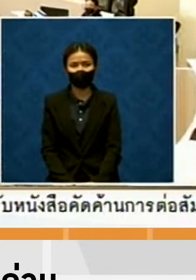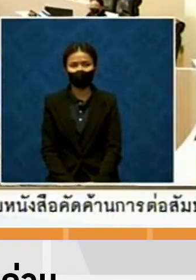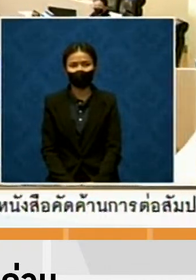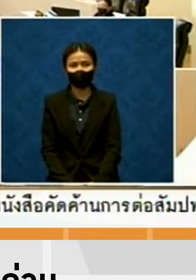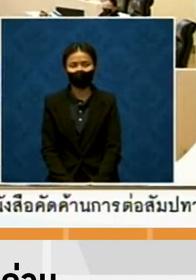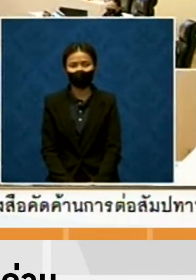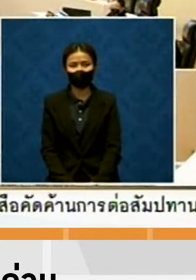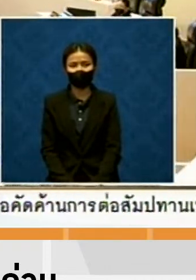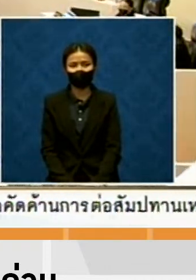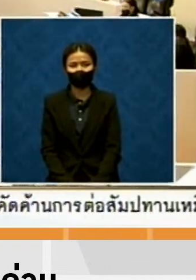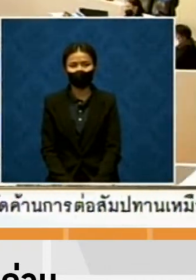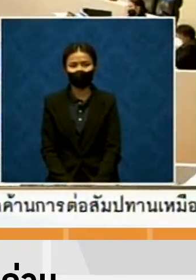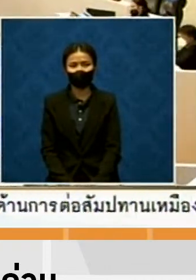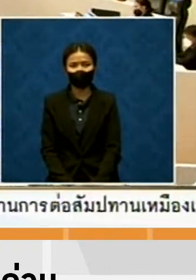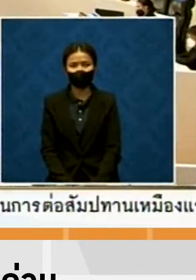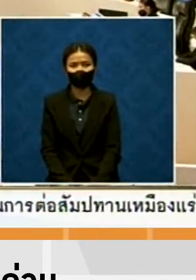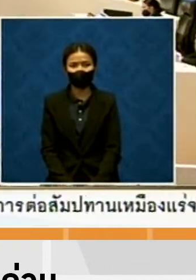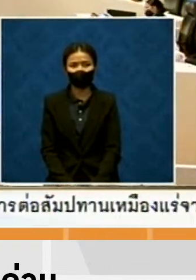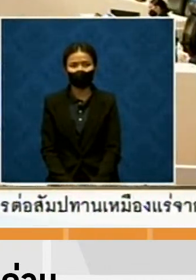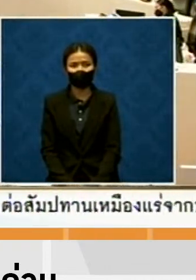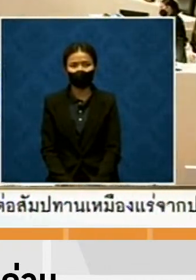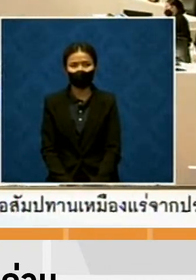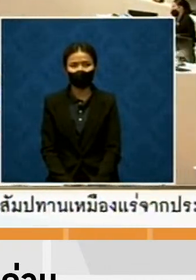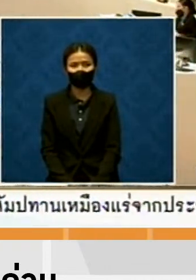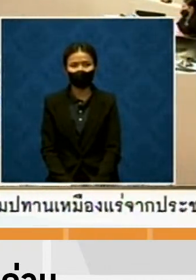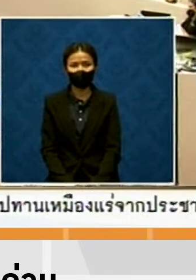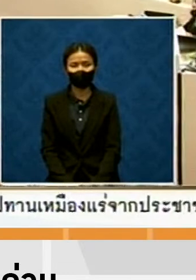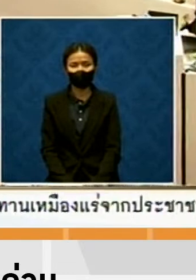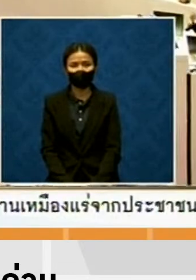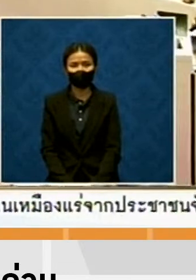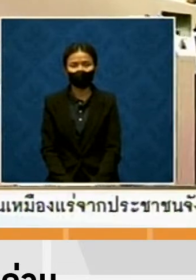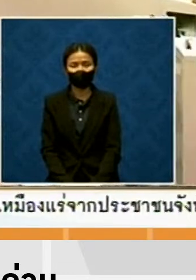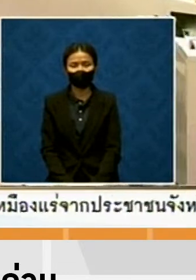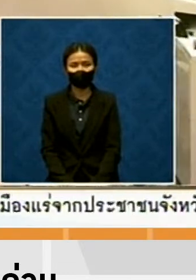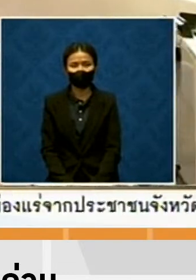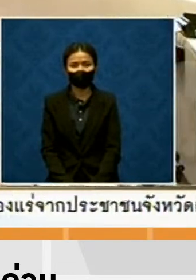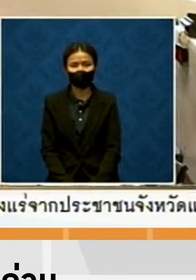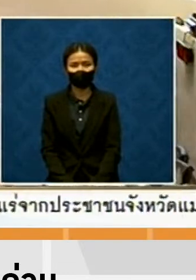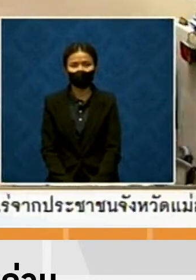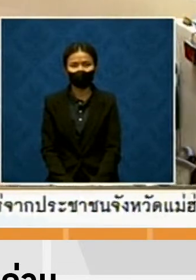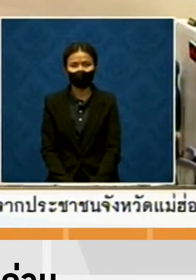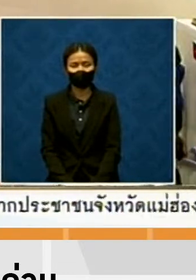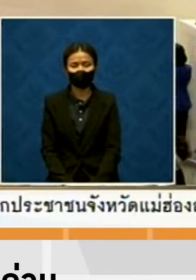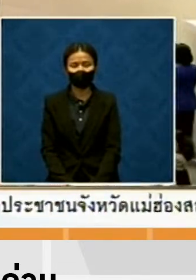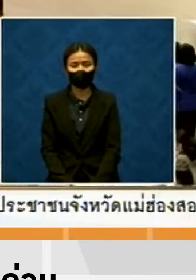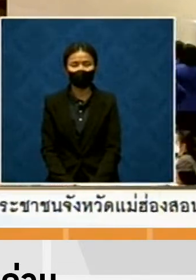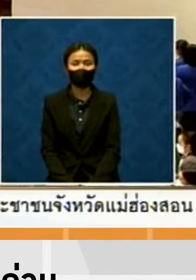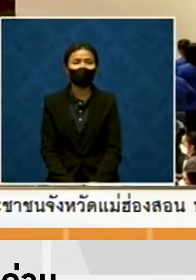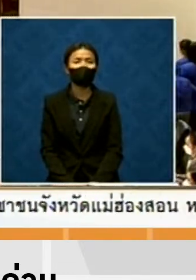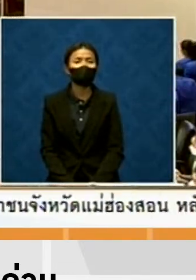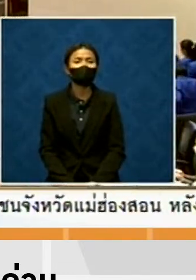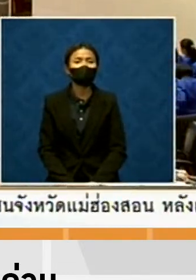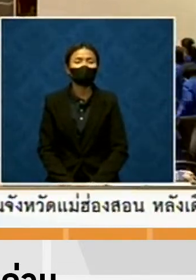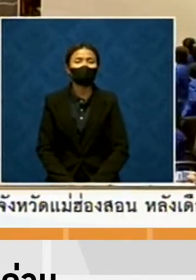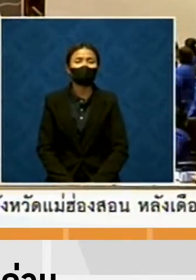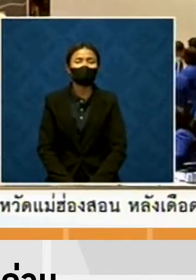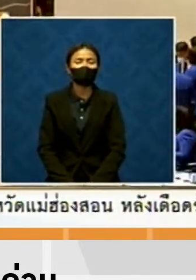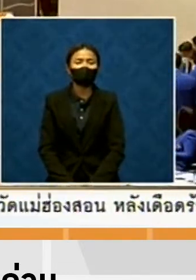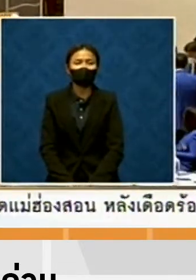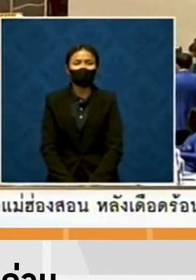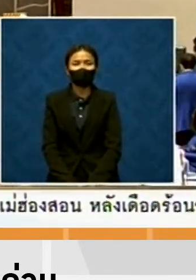อ๋อคือ แกก็เลยบอกว่าไอ้องครักษ์ปราบมารอะไรทั้งหลายเนี่ยแบบหน้ายังอ่อนอยู่เลยเพราะฉะนั้นควรจะเรียกสมั